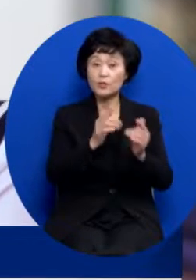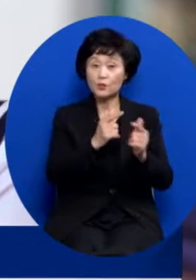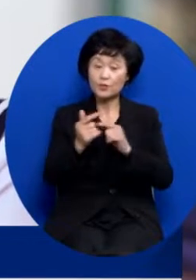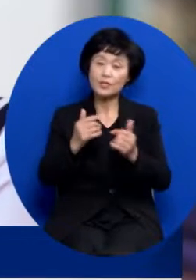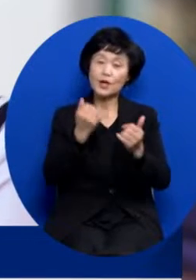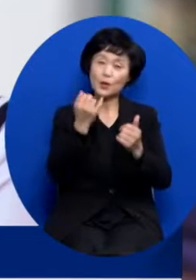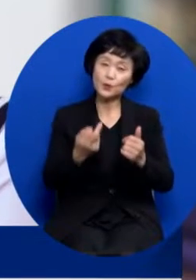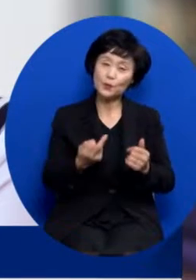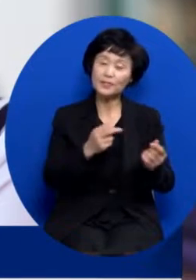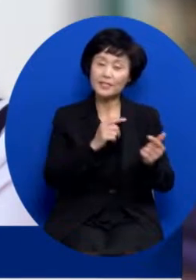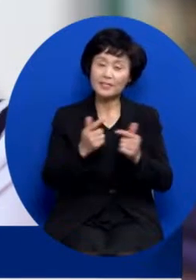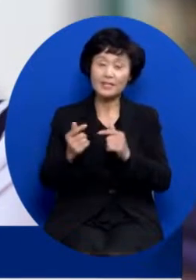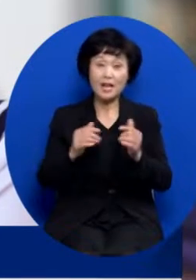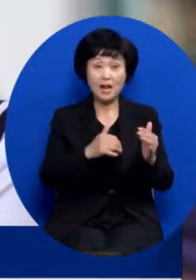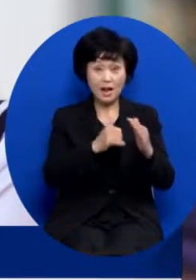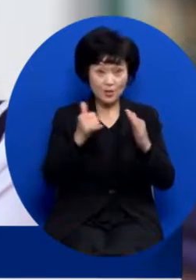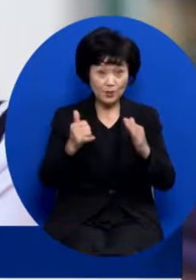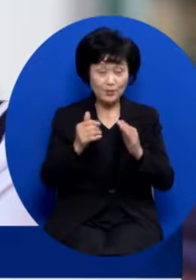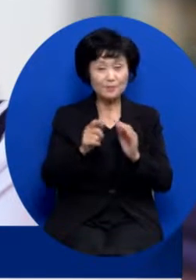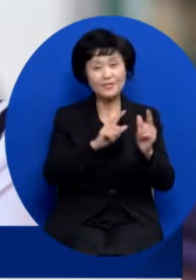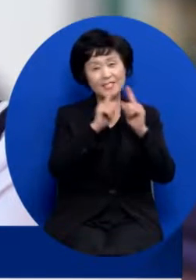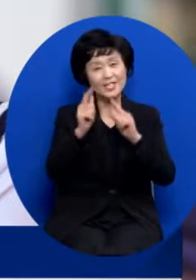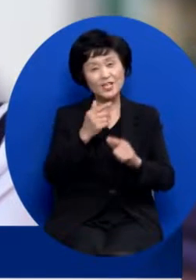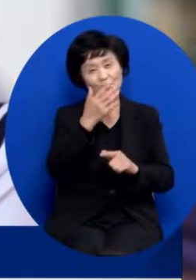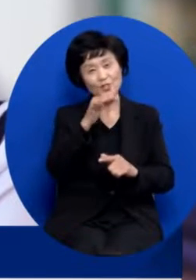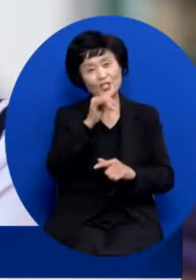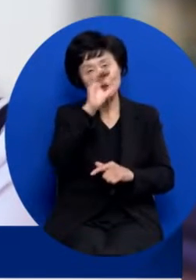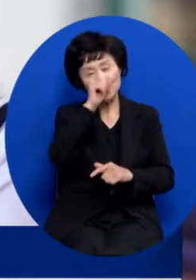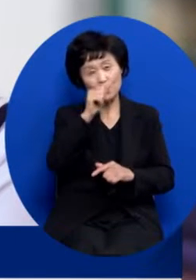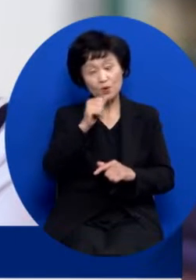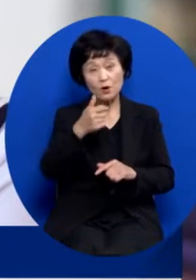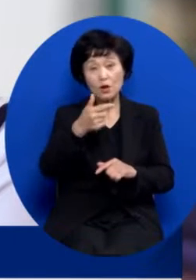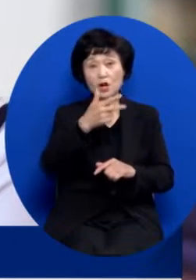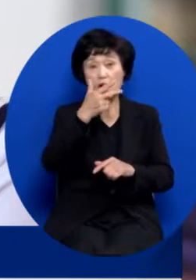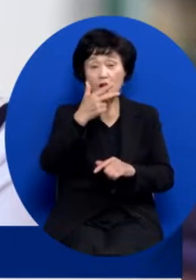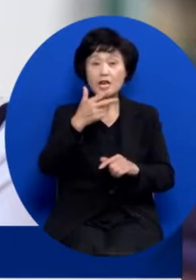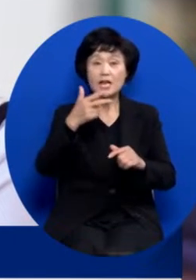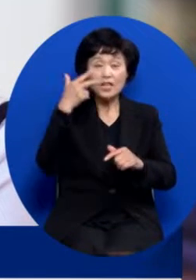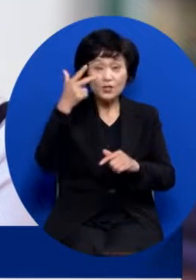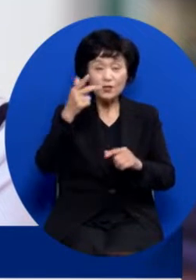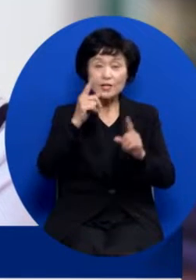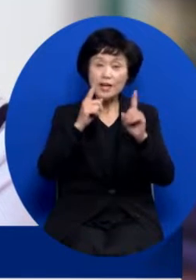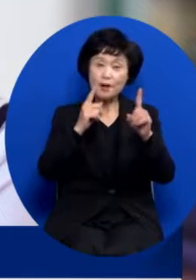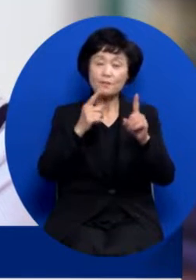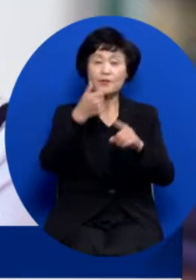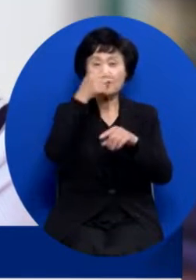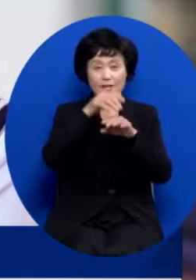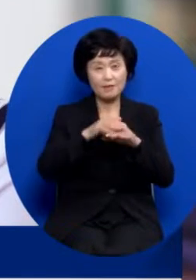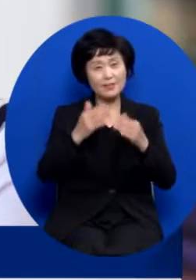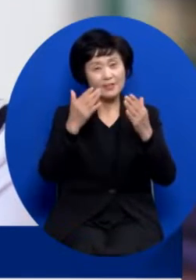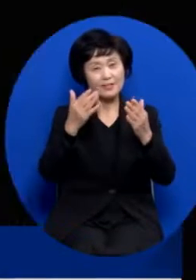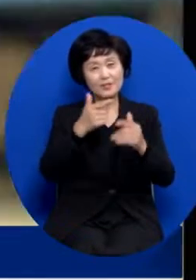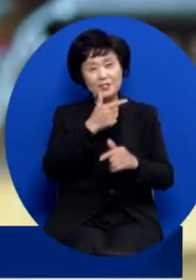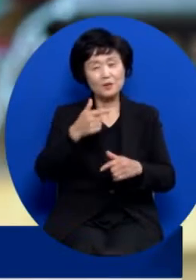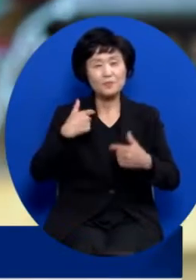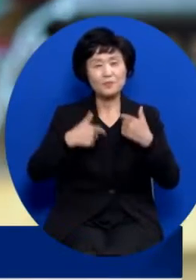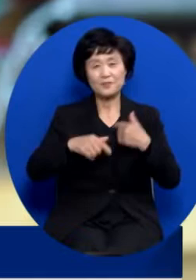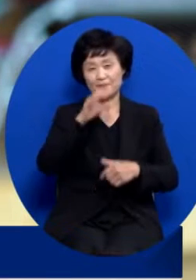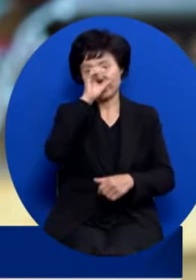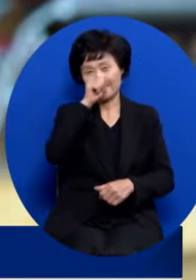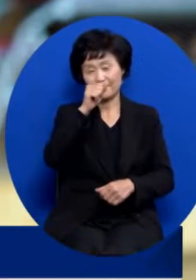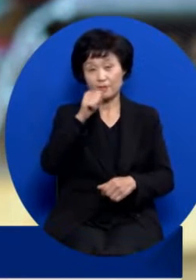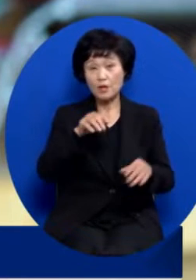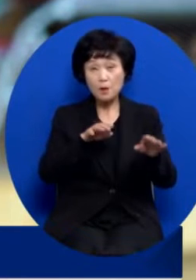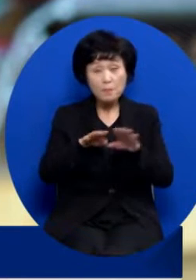좋고요. 일주일에 한번 예배를 드리는데 예배 드릴 때도 기쁘고 좋아요. 방학